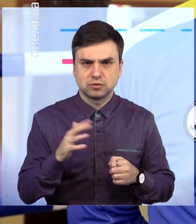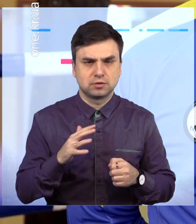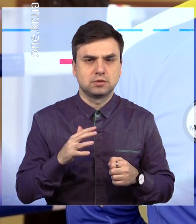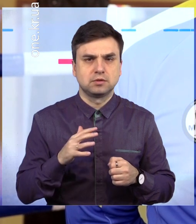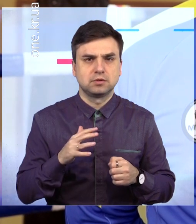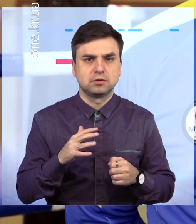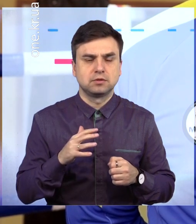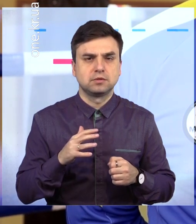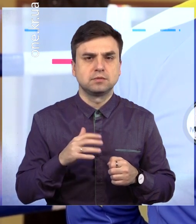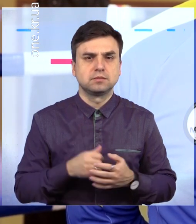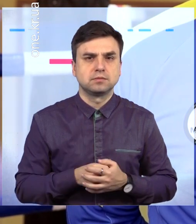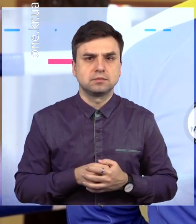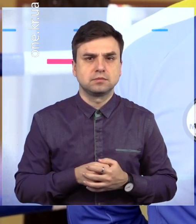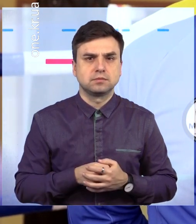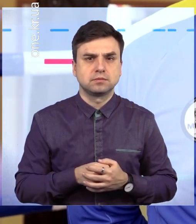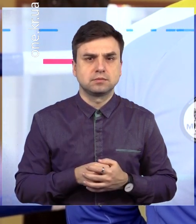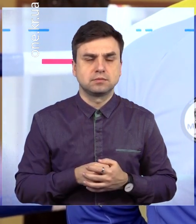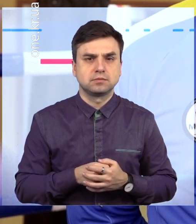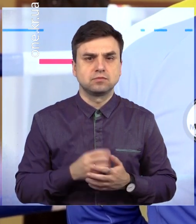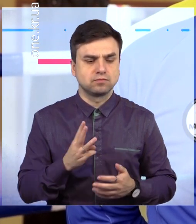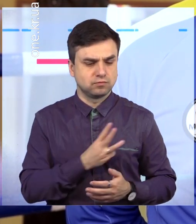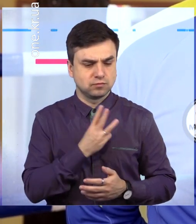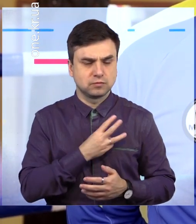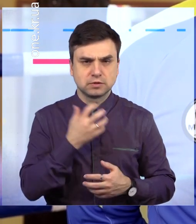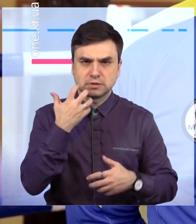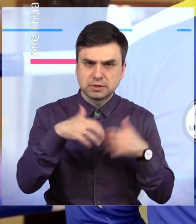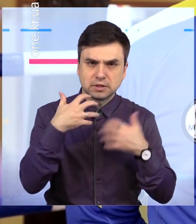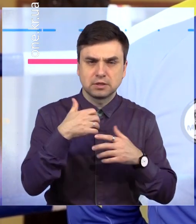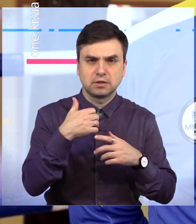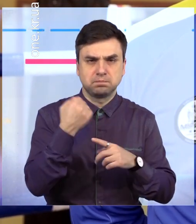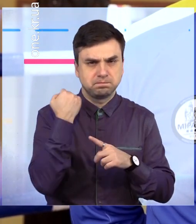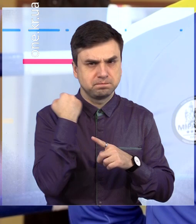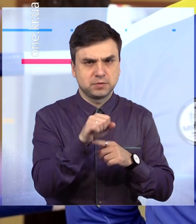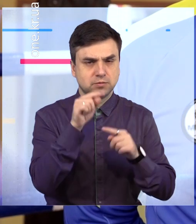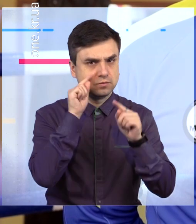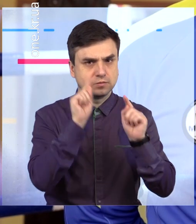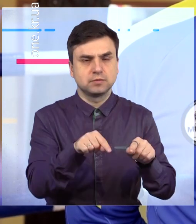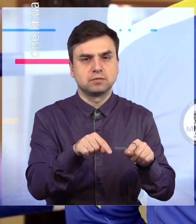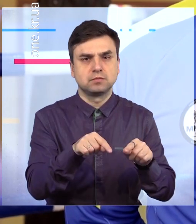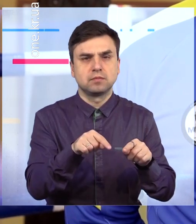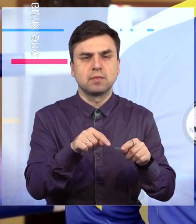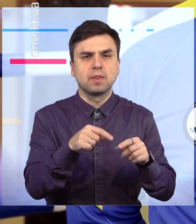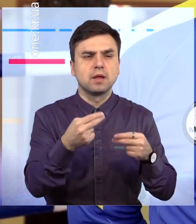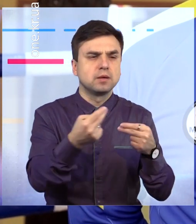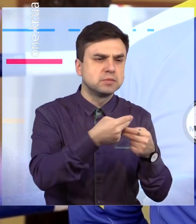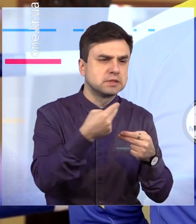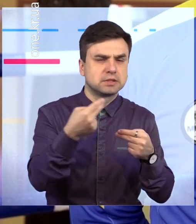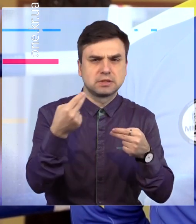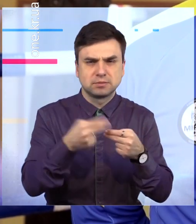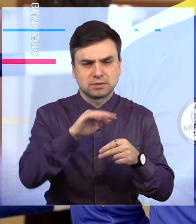бажанням побідити і просипатися з ним. Вот. Іти к своїй цілі, невзирає на всі прегради, які перед